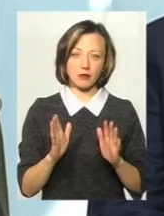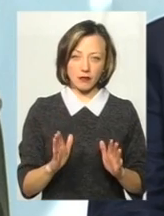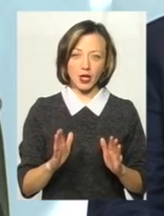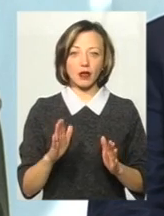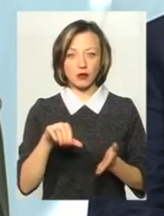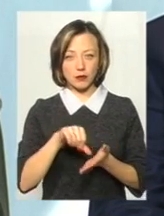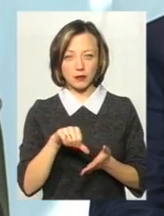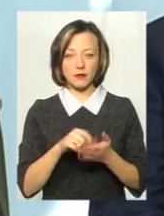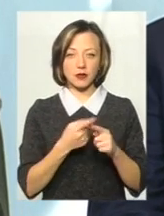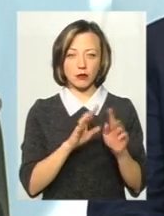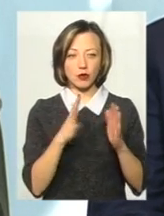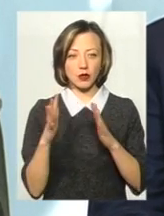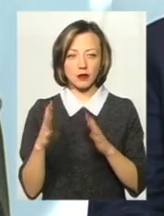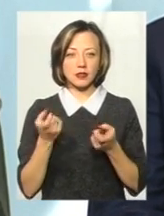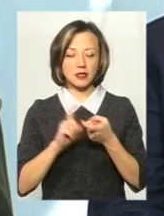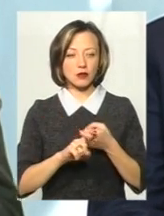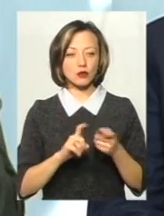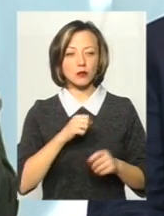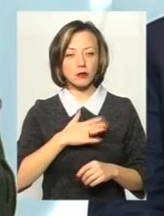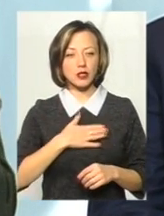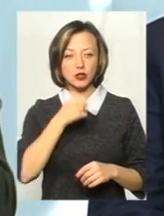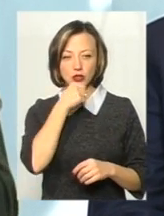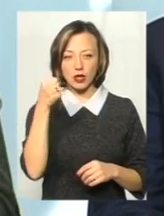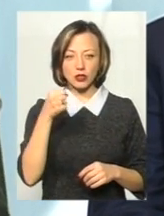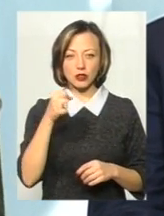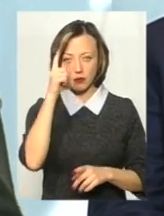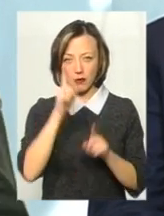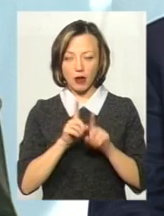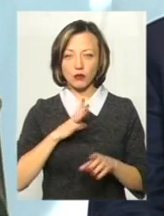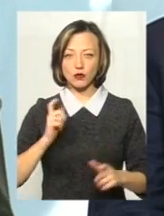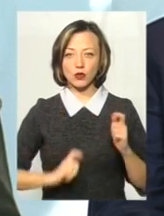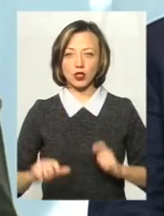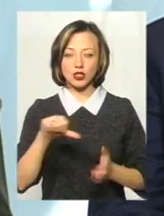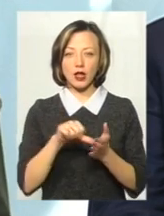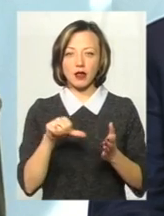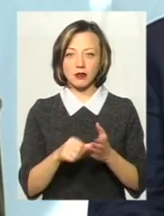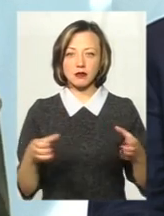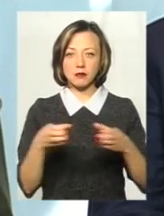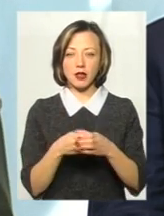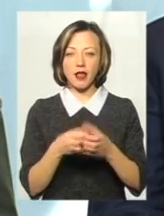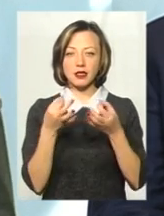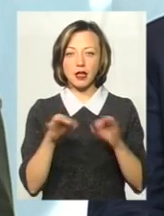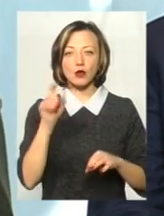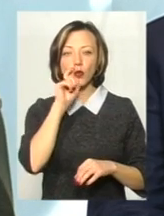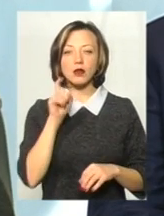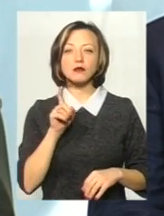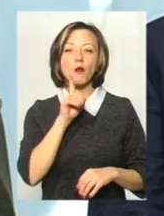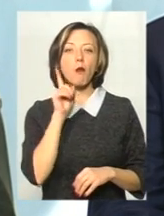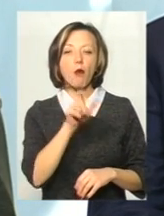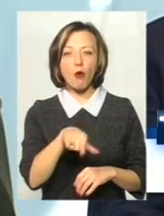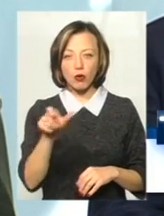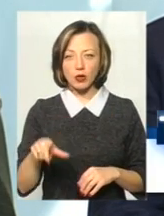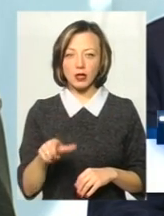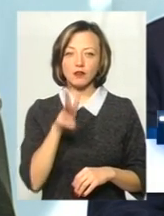тих подіях, в зв'язку з тим, що мій старший брат вже тоді був студентом, був членом спілки незалежної української молоді.